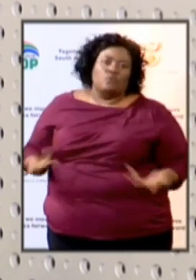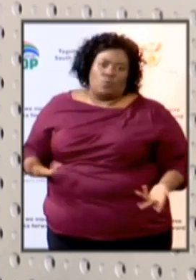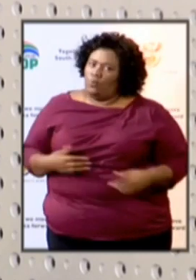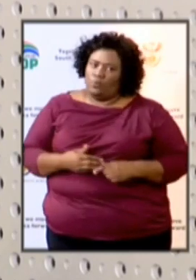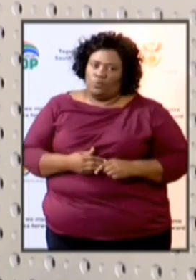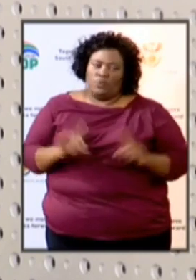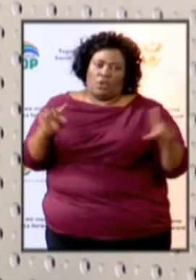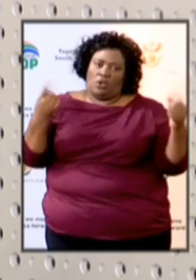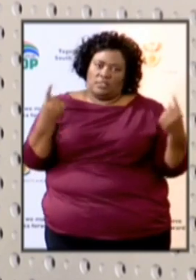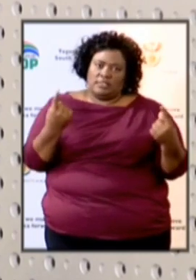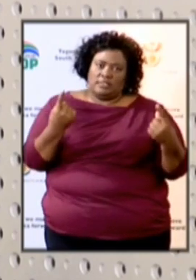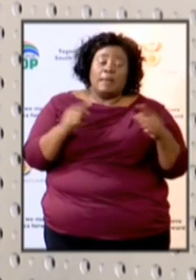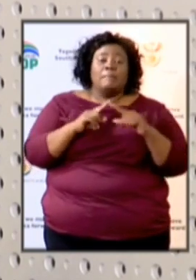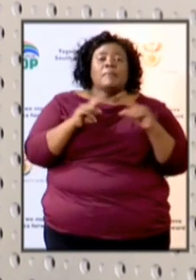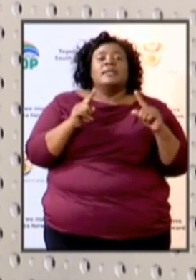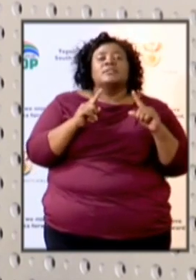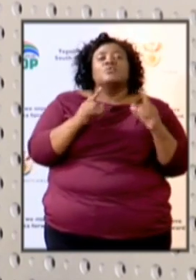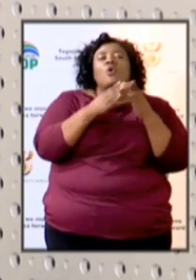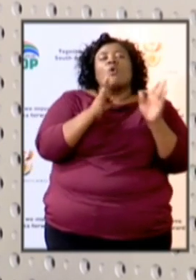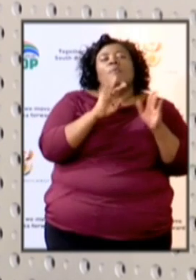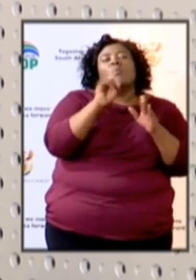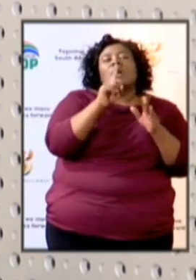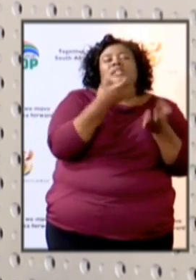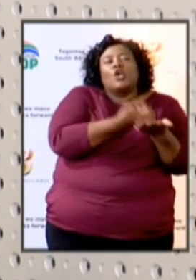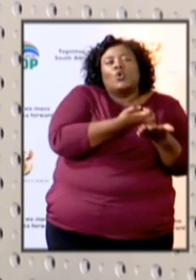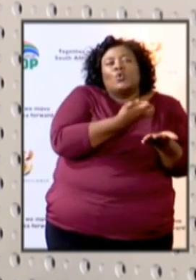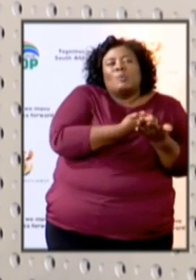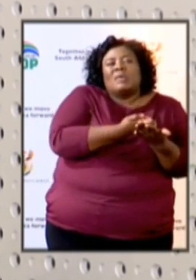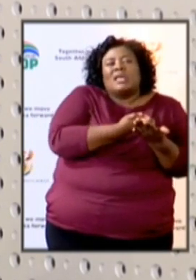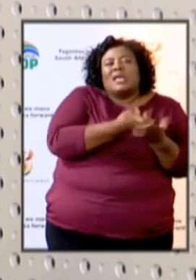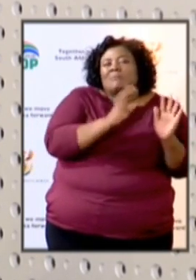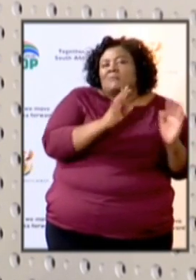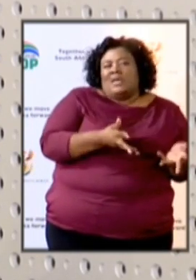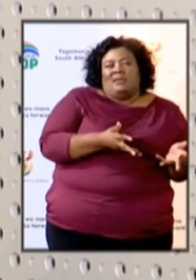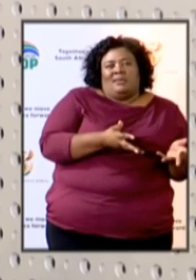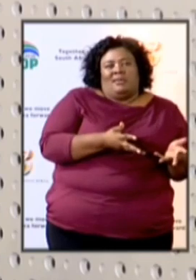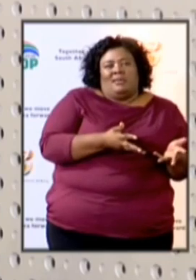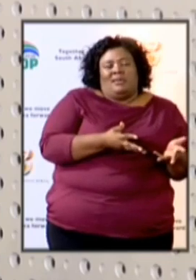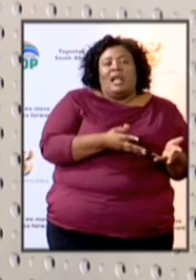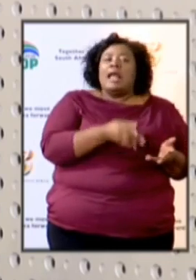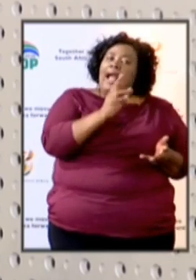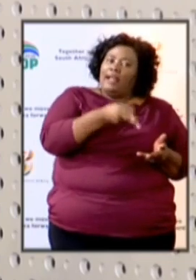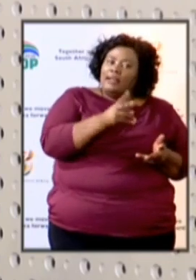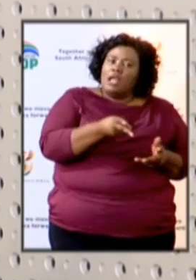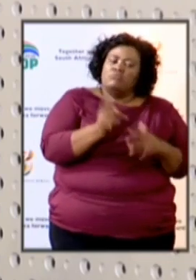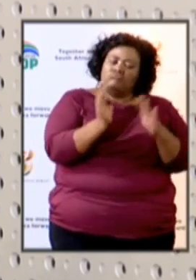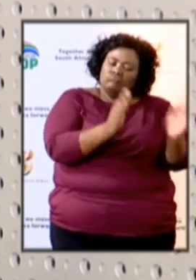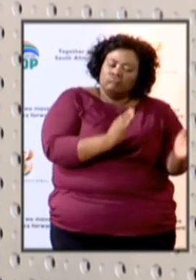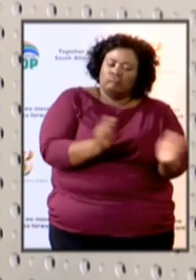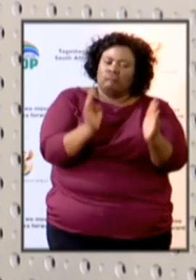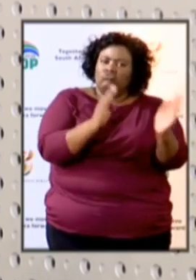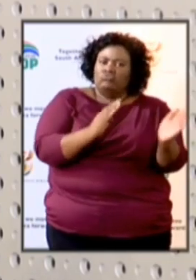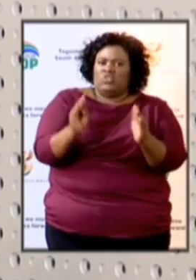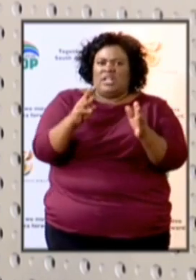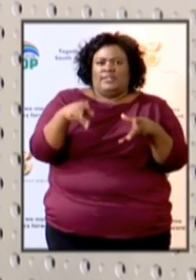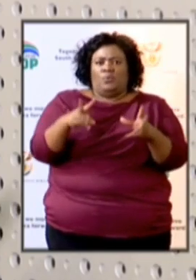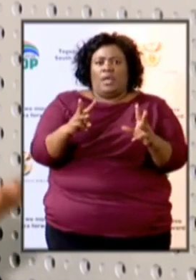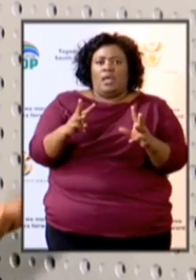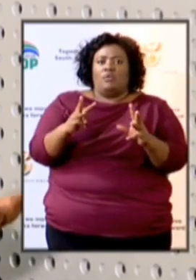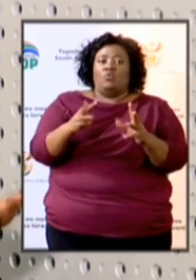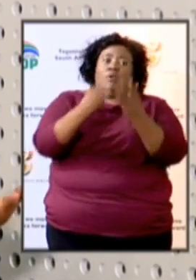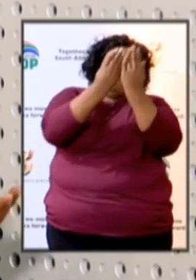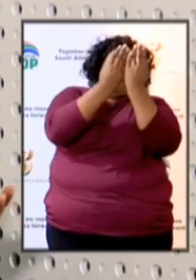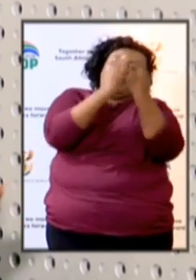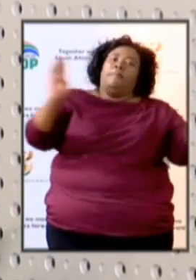kahle. Uvulwa isimo somnotho. Nakhona ngendlela ehlelekile, hhayi ukuthi kuvele